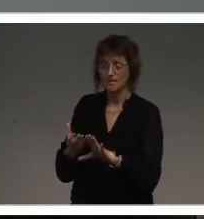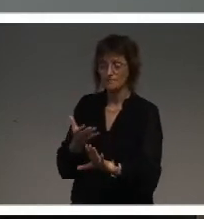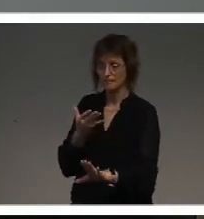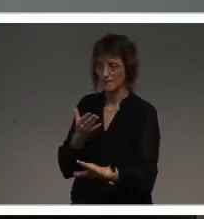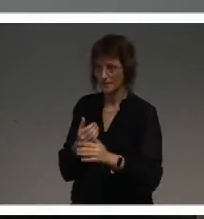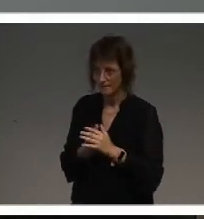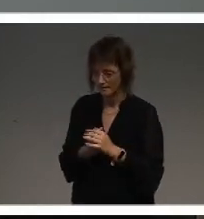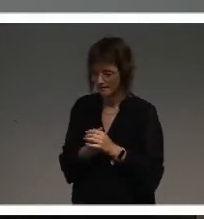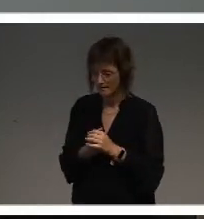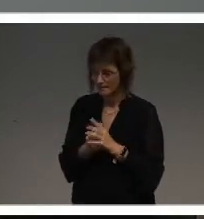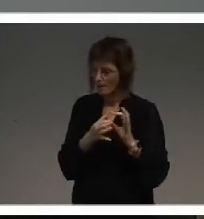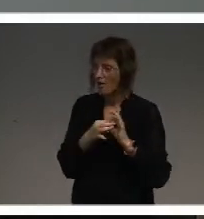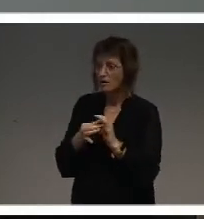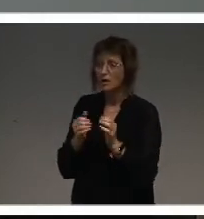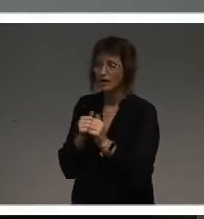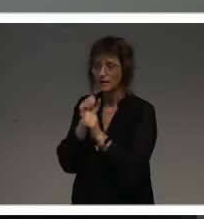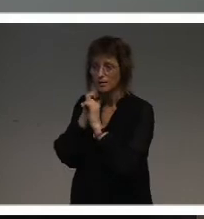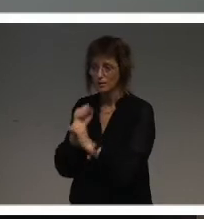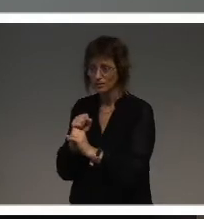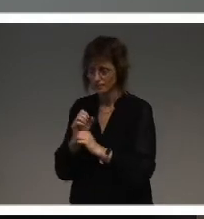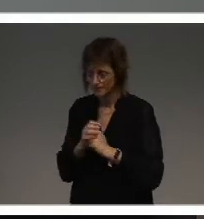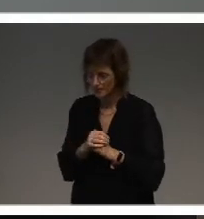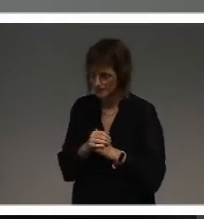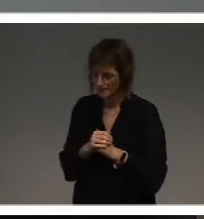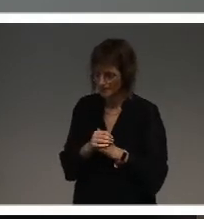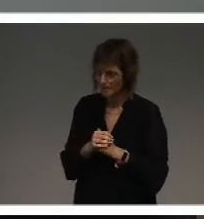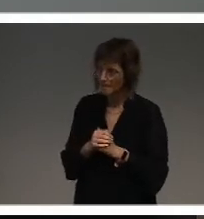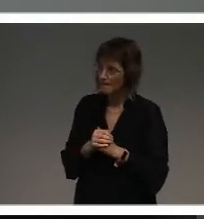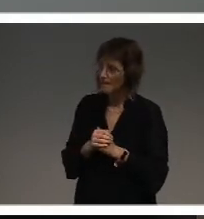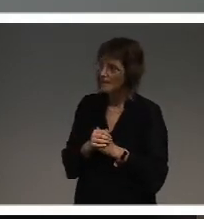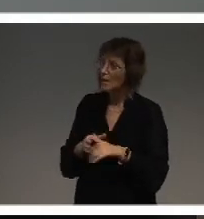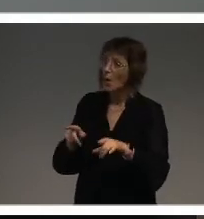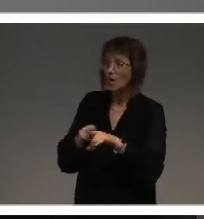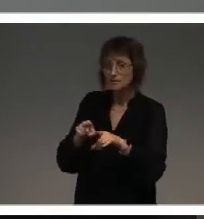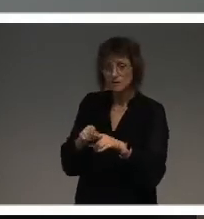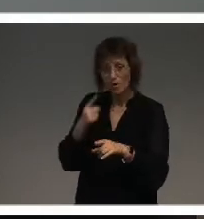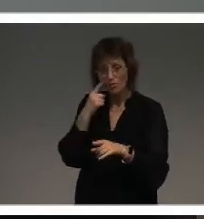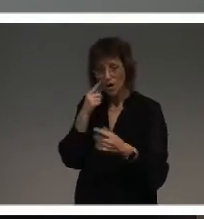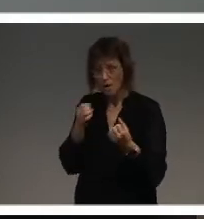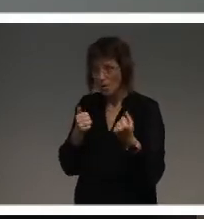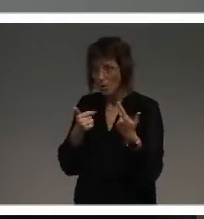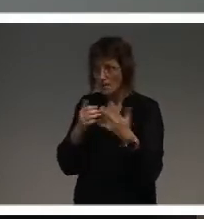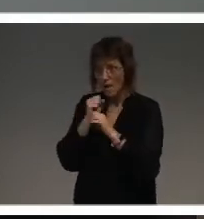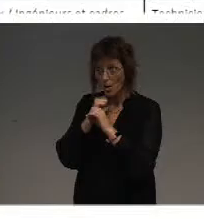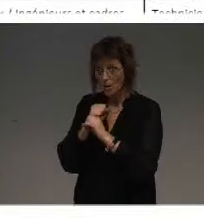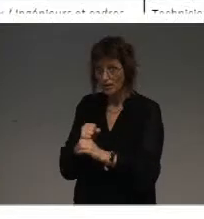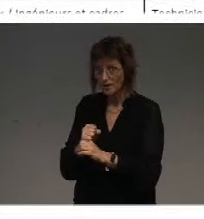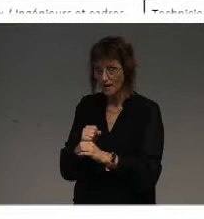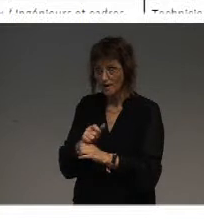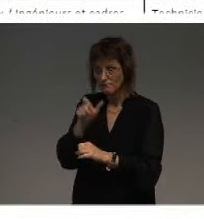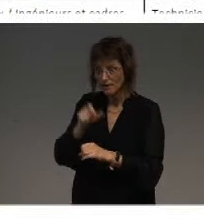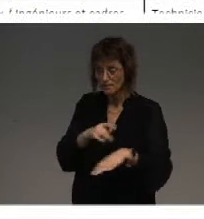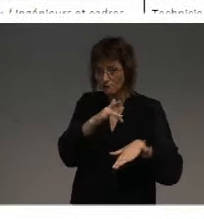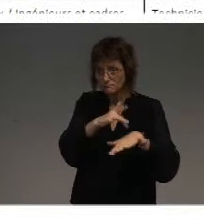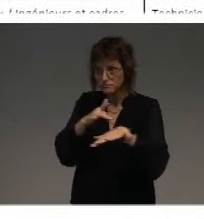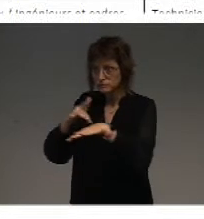fonction de la typologie des contraintes. Et puis vous avez aussi pour les contraintes, c'est le nombre de contraintes auxquelles sont exposés ces différents profils.